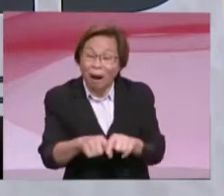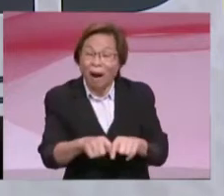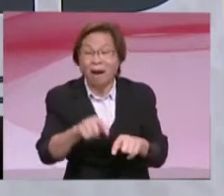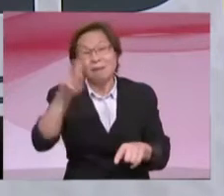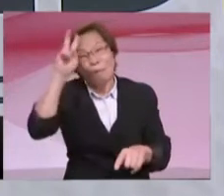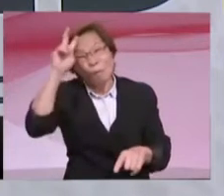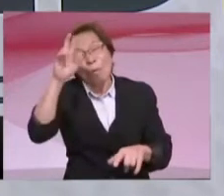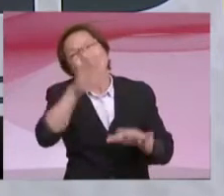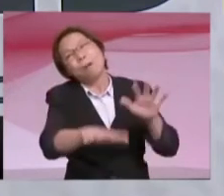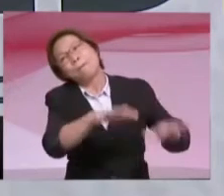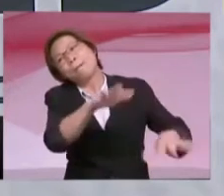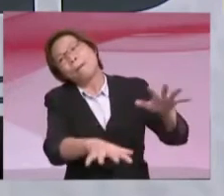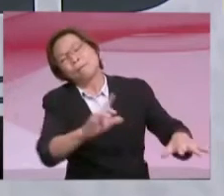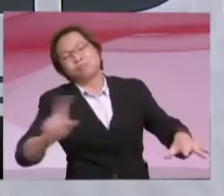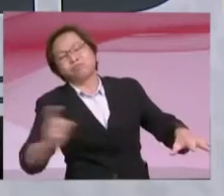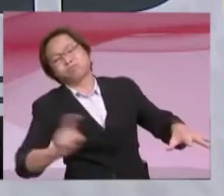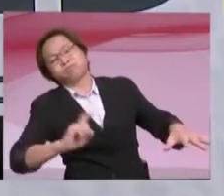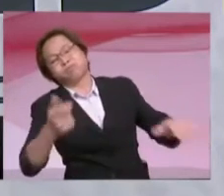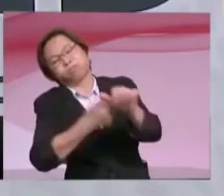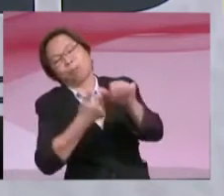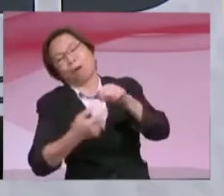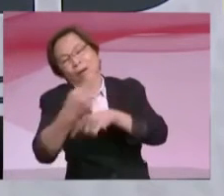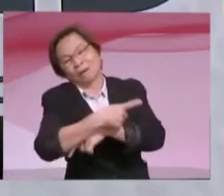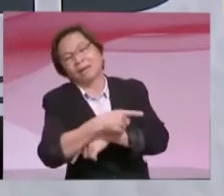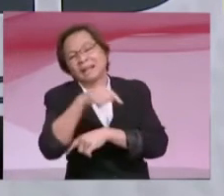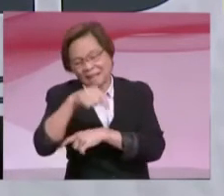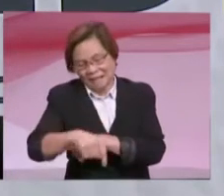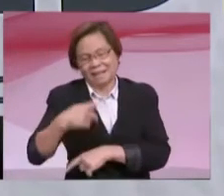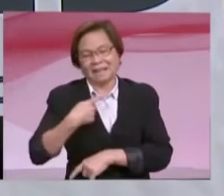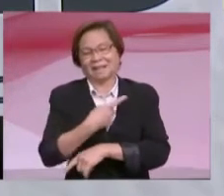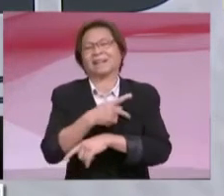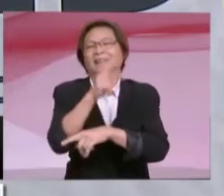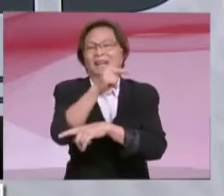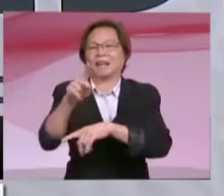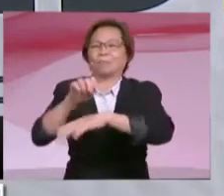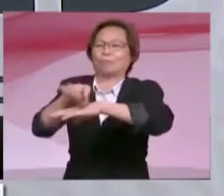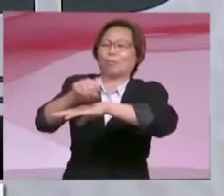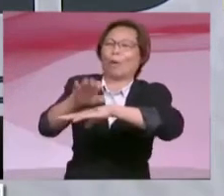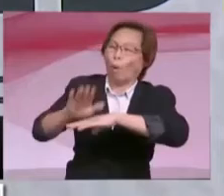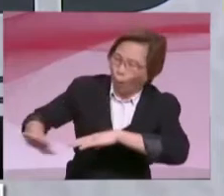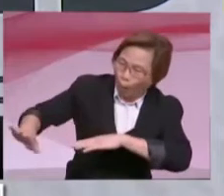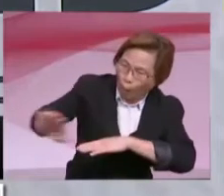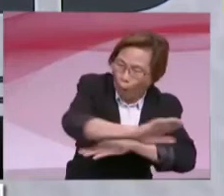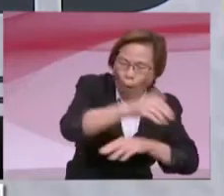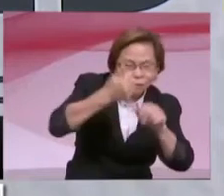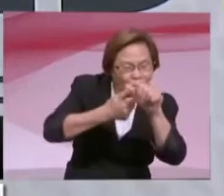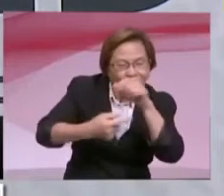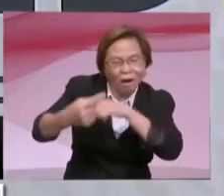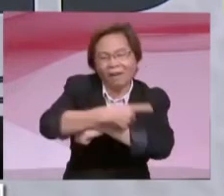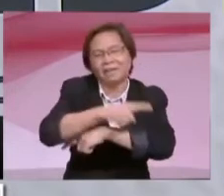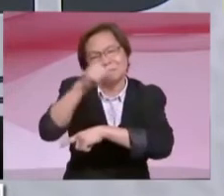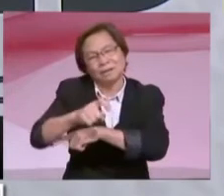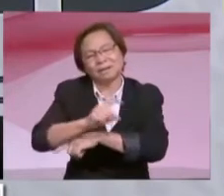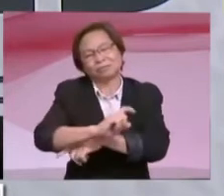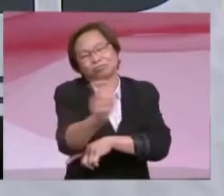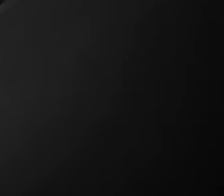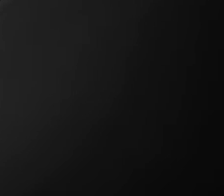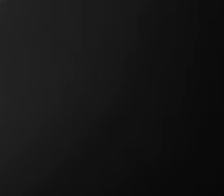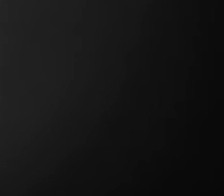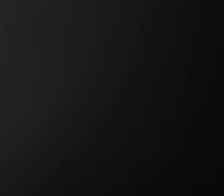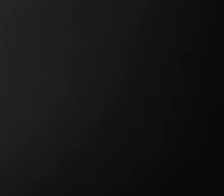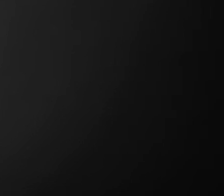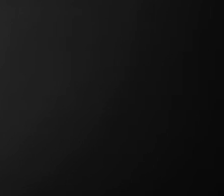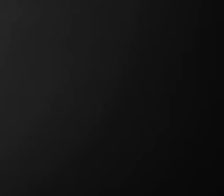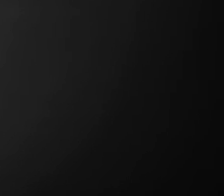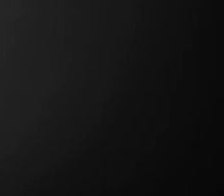kerap disentuh adanya cemar dan nyah kuman. Inilah yang nasihat kepada Kementerian Kesihatan, setiap hari kita nasihatkan tindakan ini.